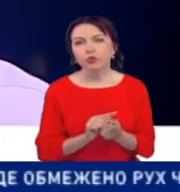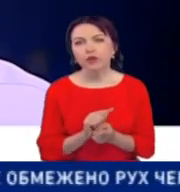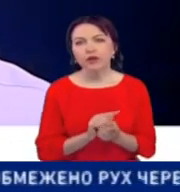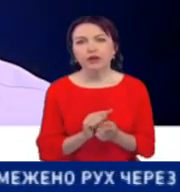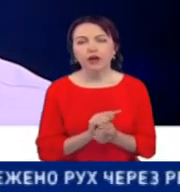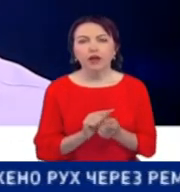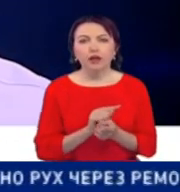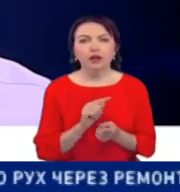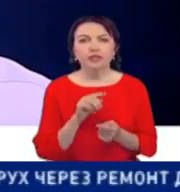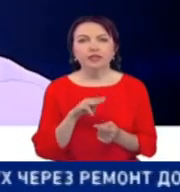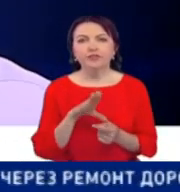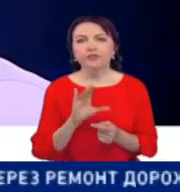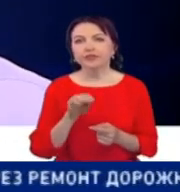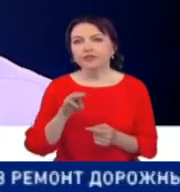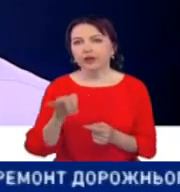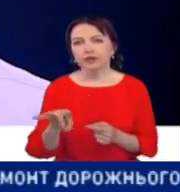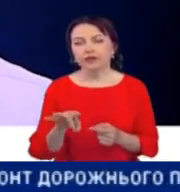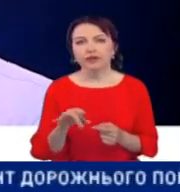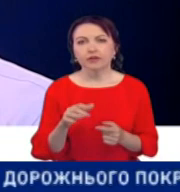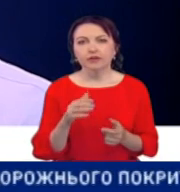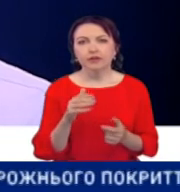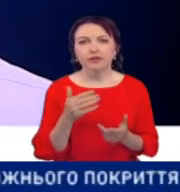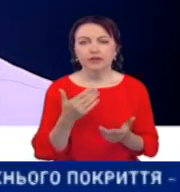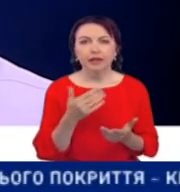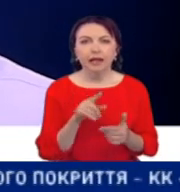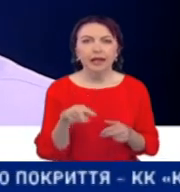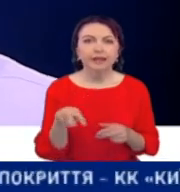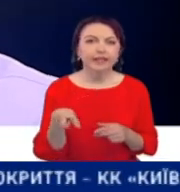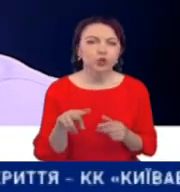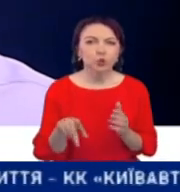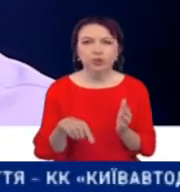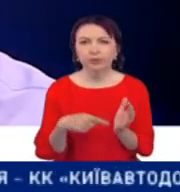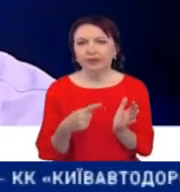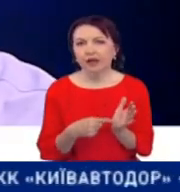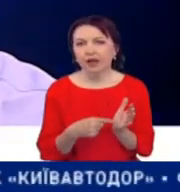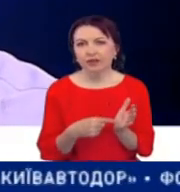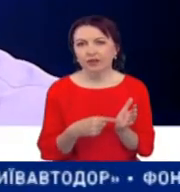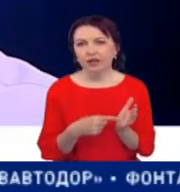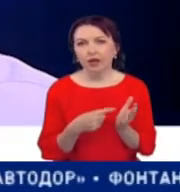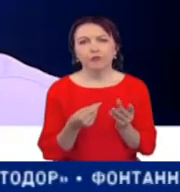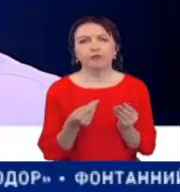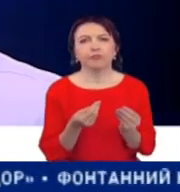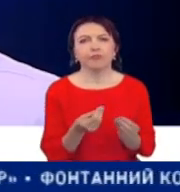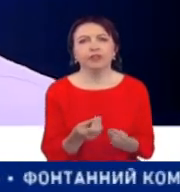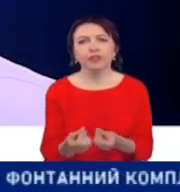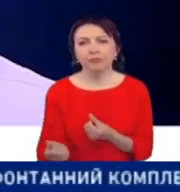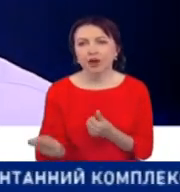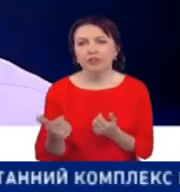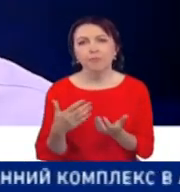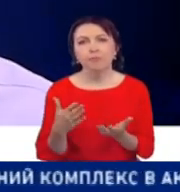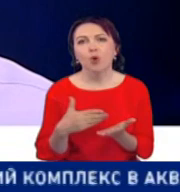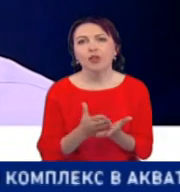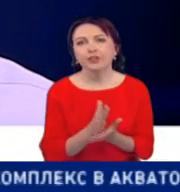щодо якихось там, ну, да, літературних питань має вплив на його